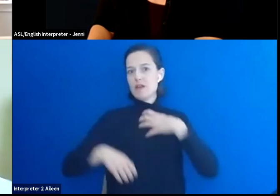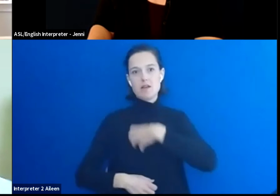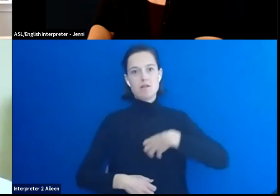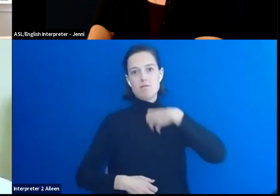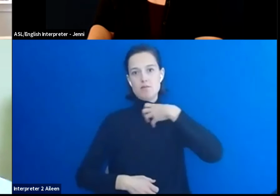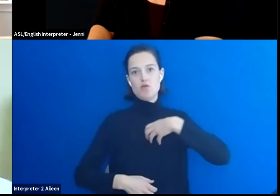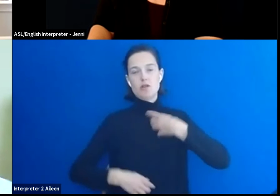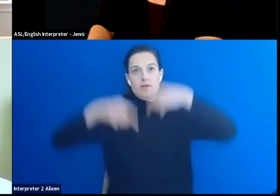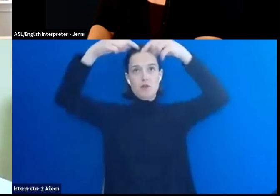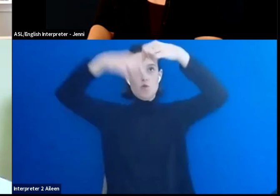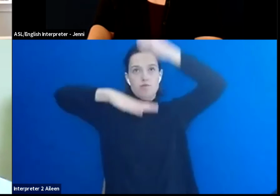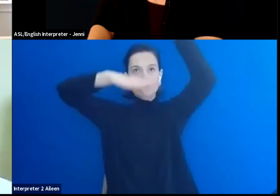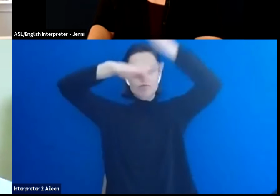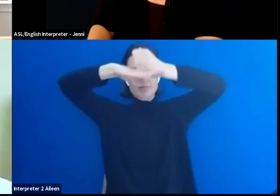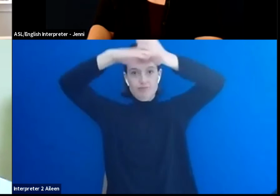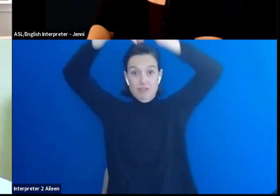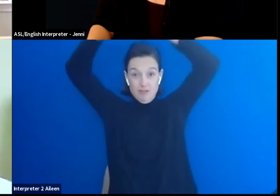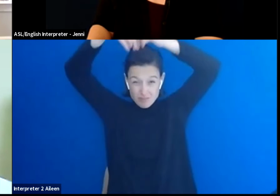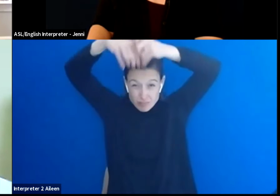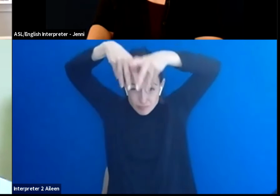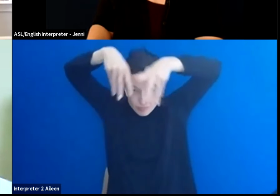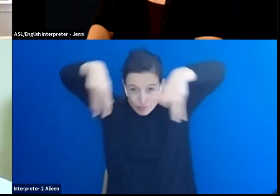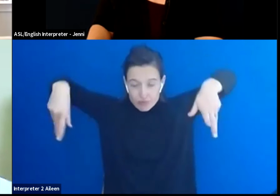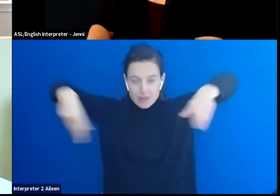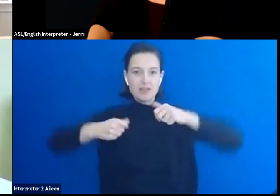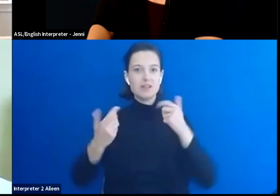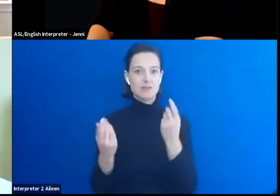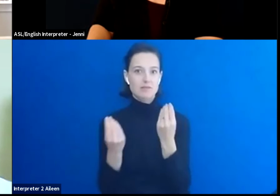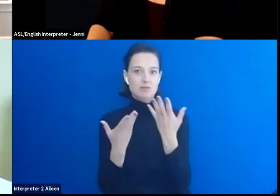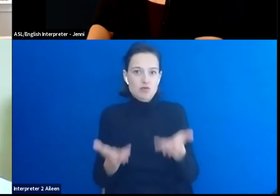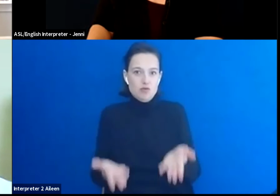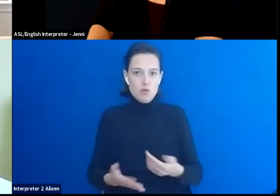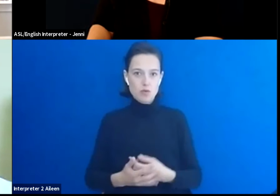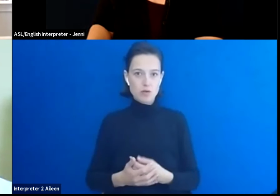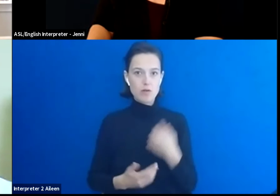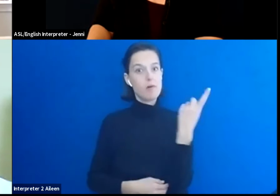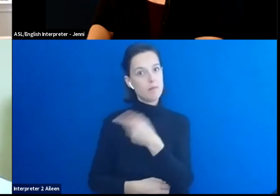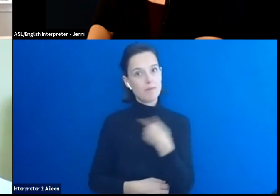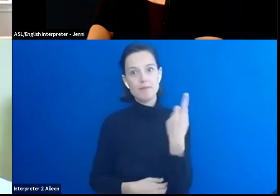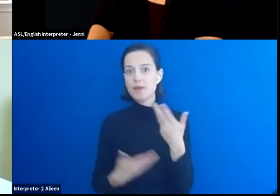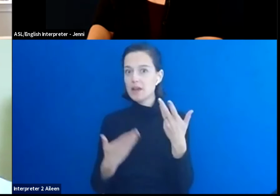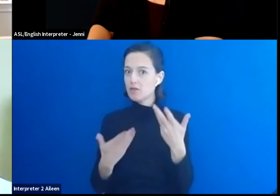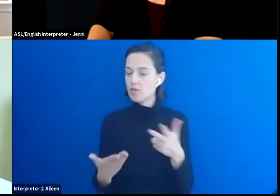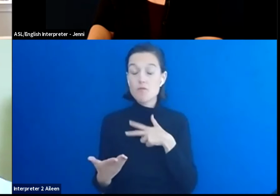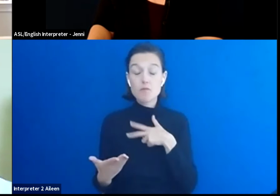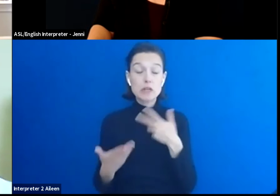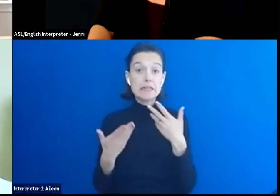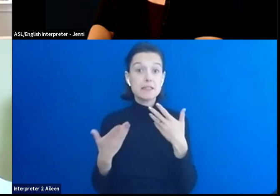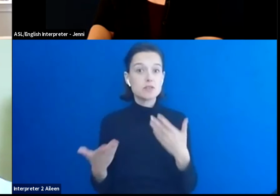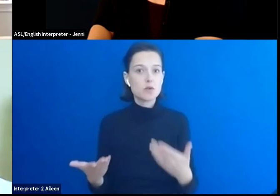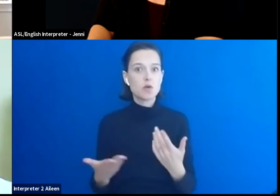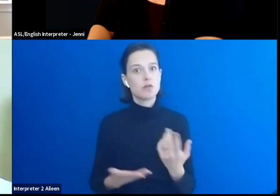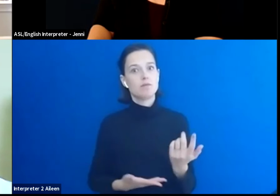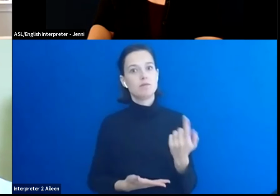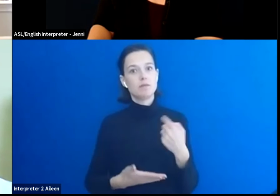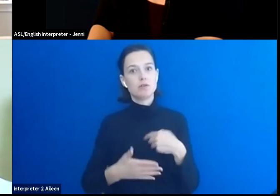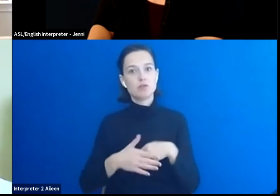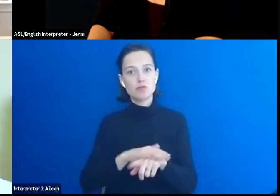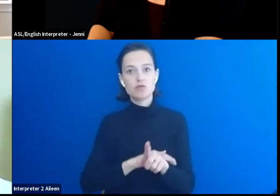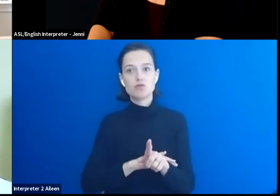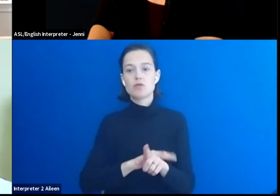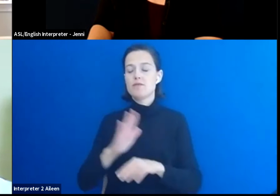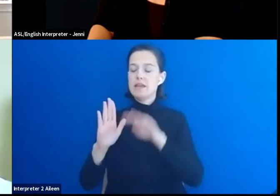gegeneinander immer mehr angenähert hat. Sprich, wir hatten es wirklich, wirklich so, dass natürlich durch das Damoklesschwert der